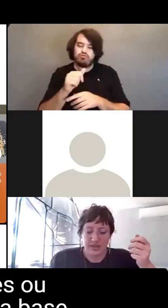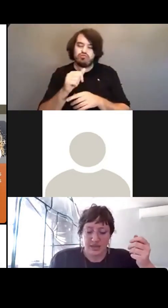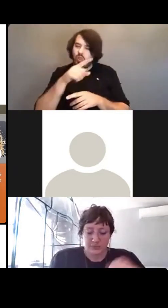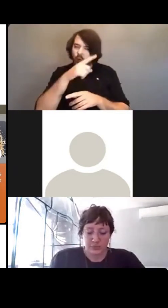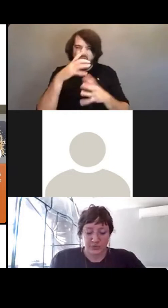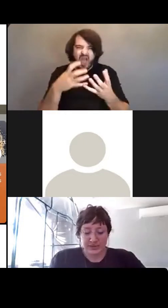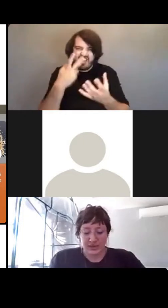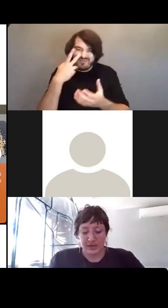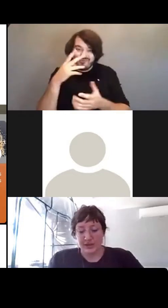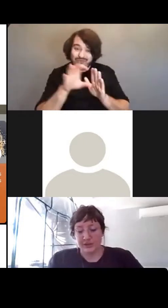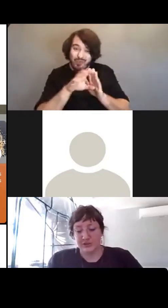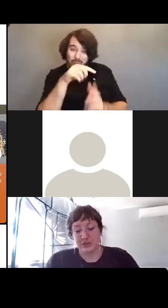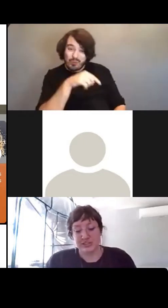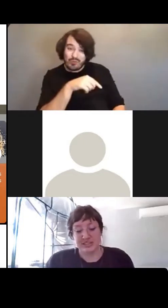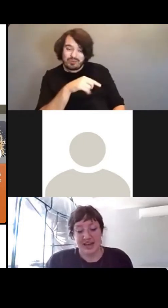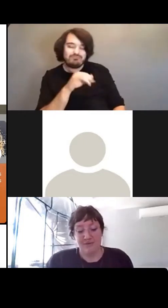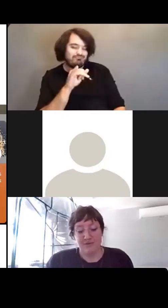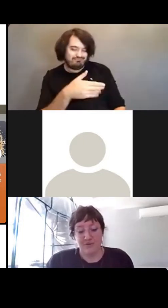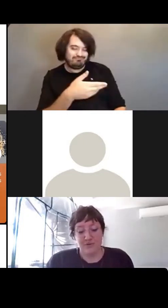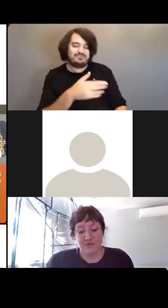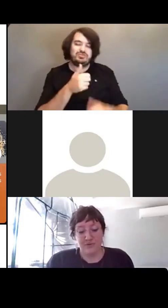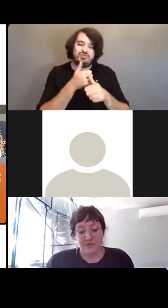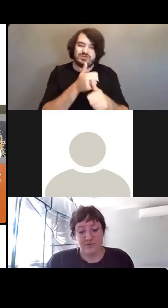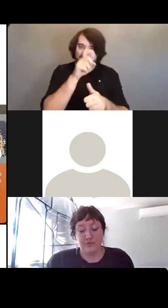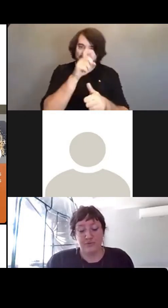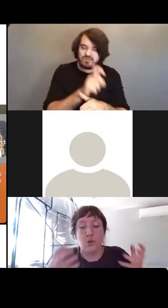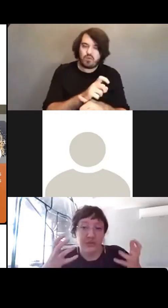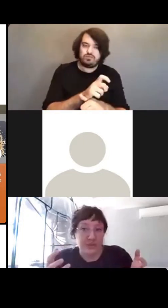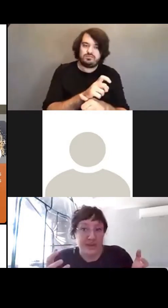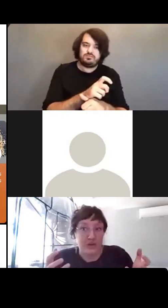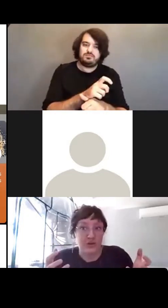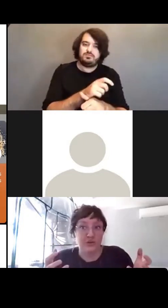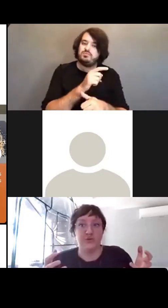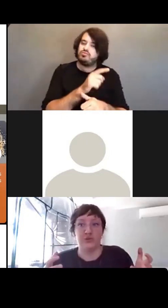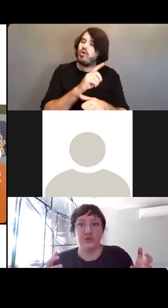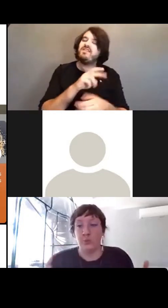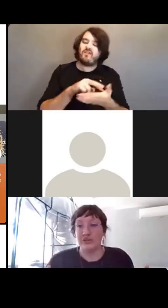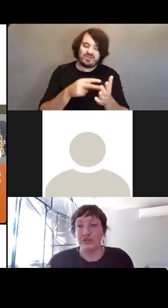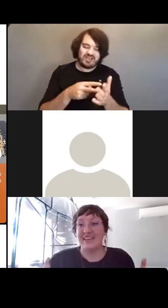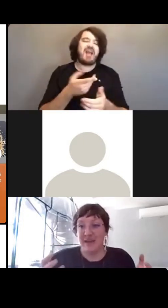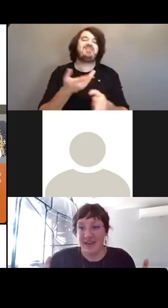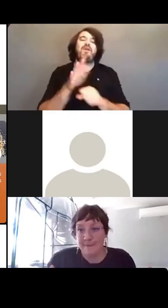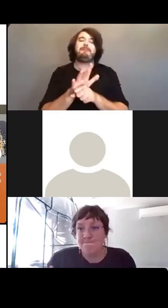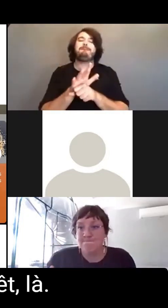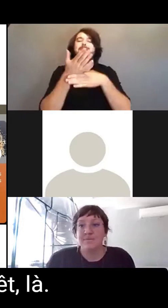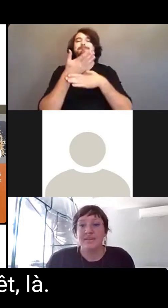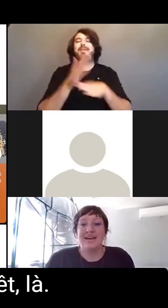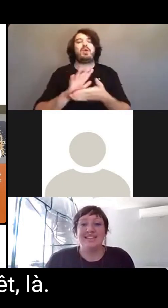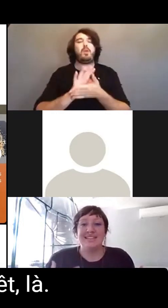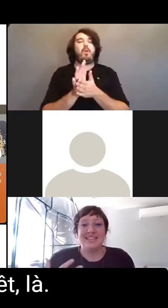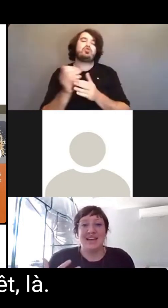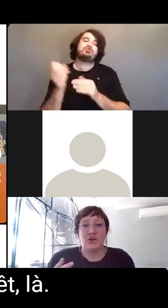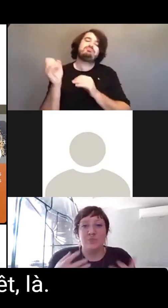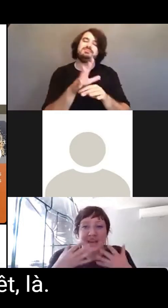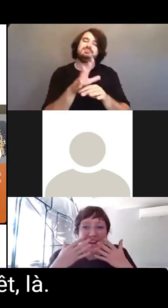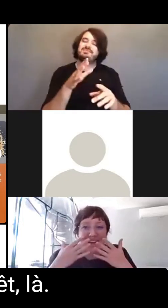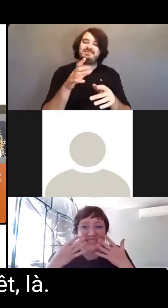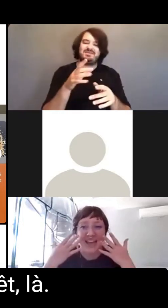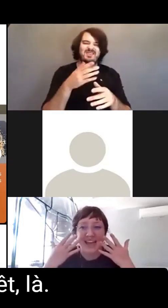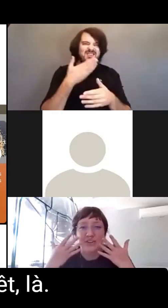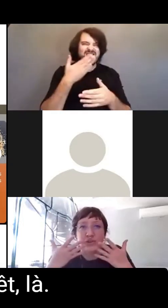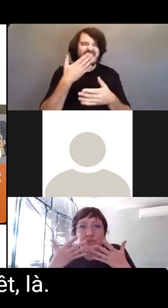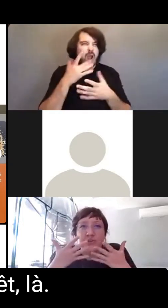base. Puis ça va confirmer que votre compost est prêt. Quand il sent comme